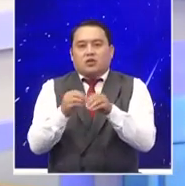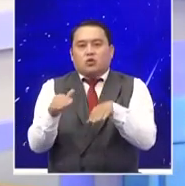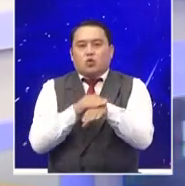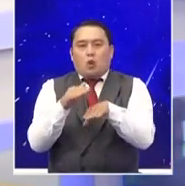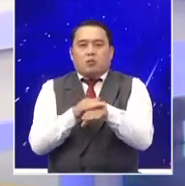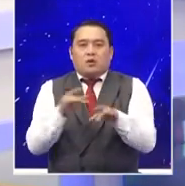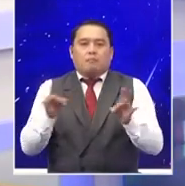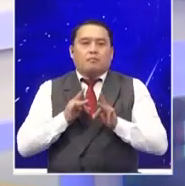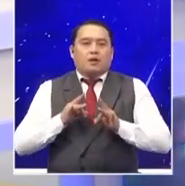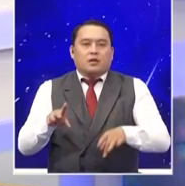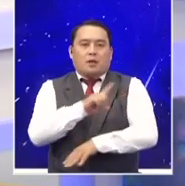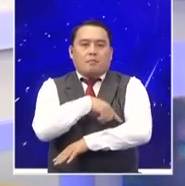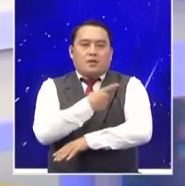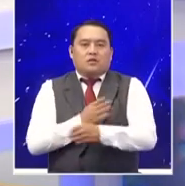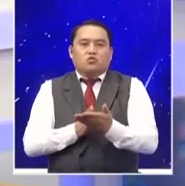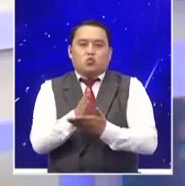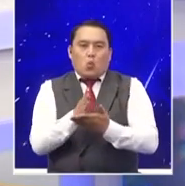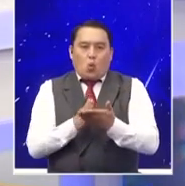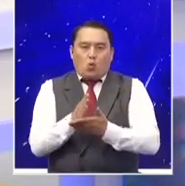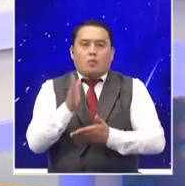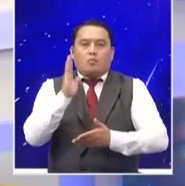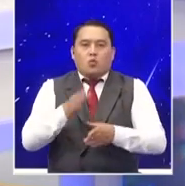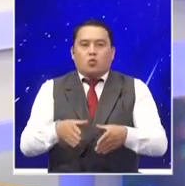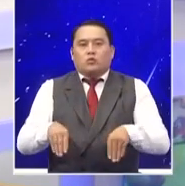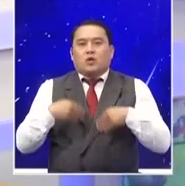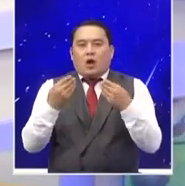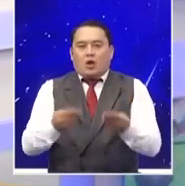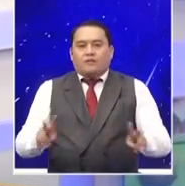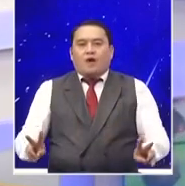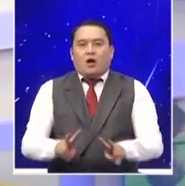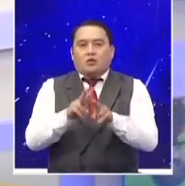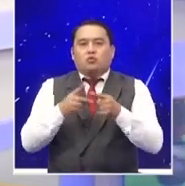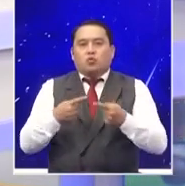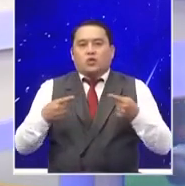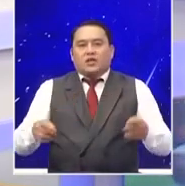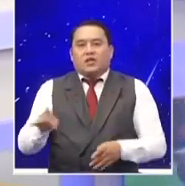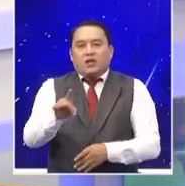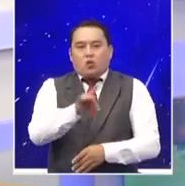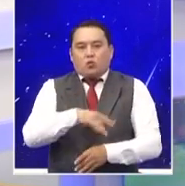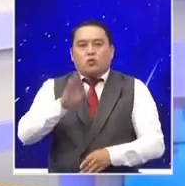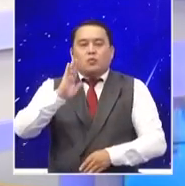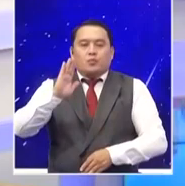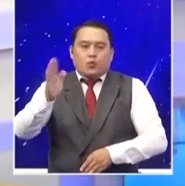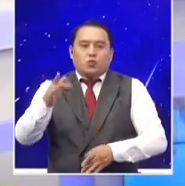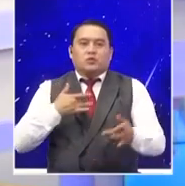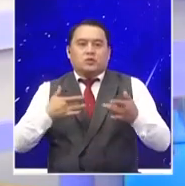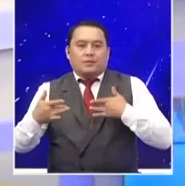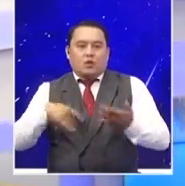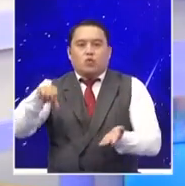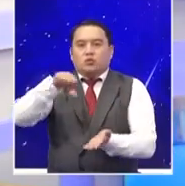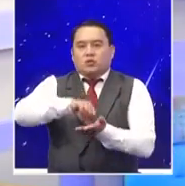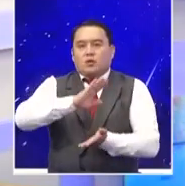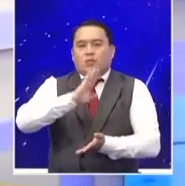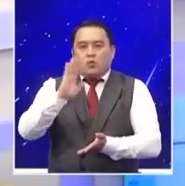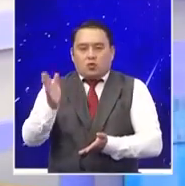благотворительных концертов для медицинских работников, которые коллектив даст как в столице, так и в других регионах, передает корреспондент Хабар 24.